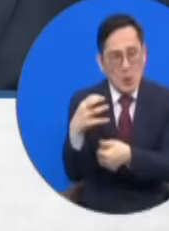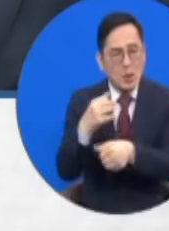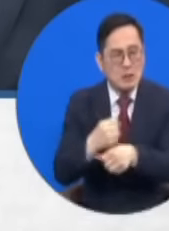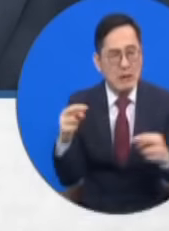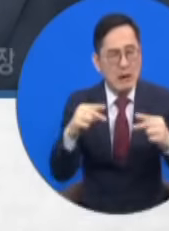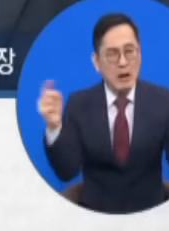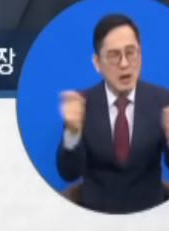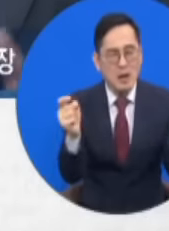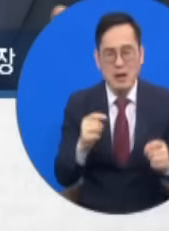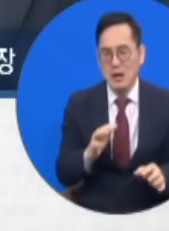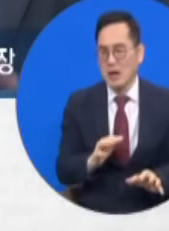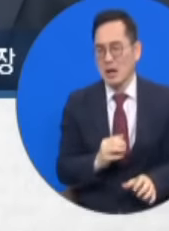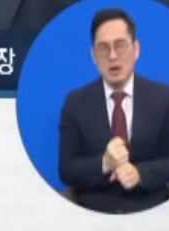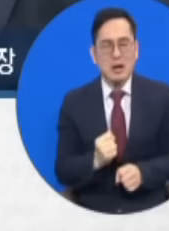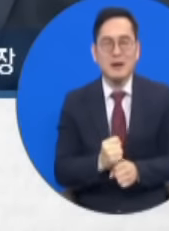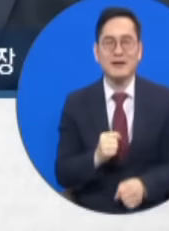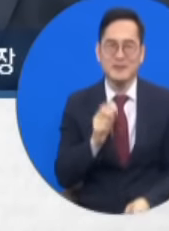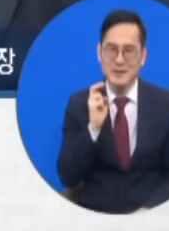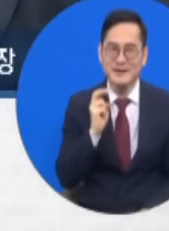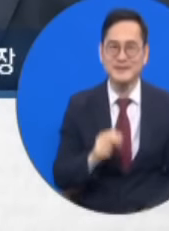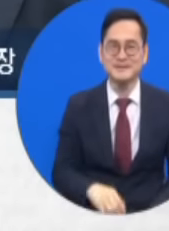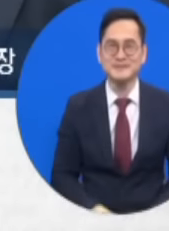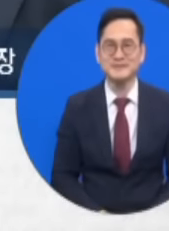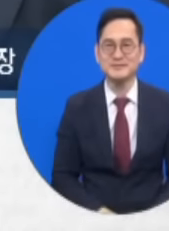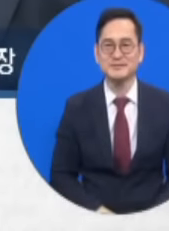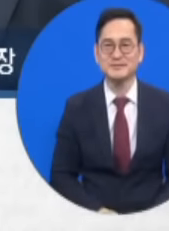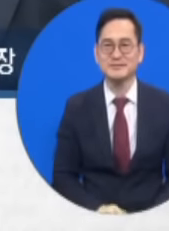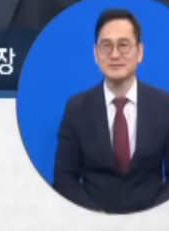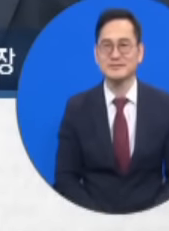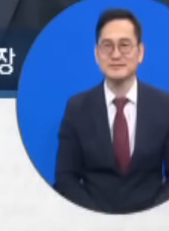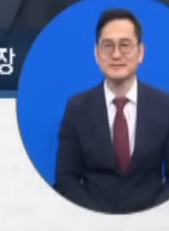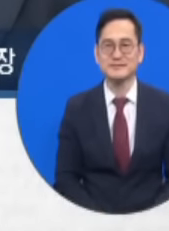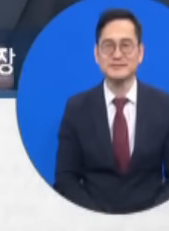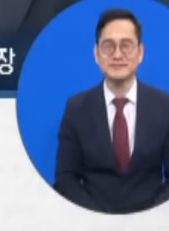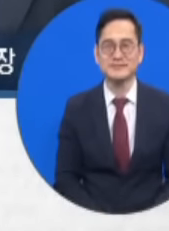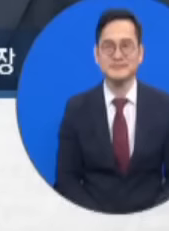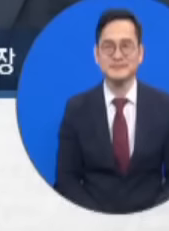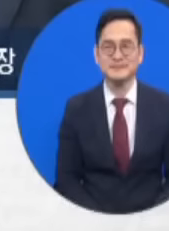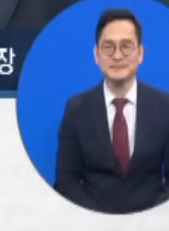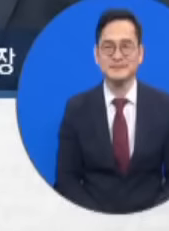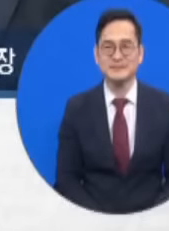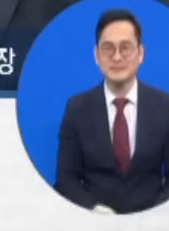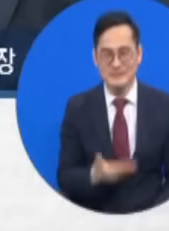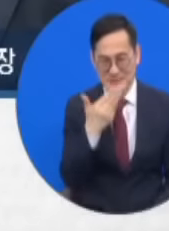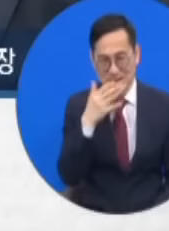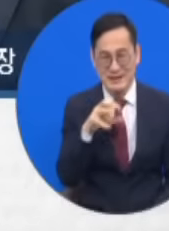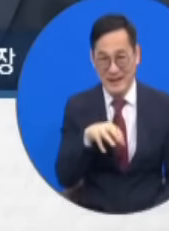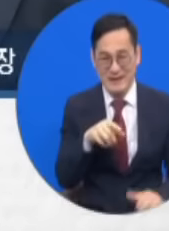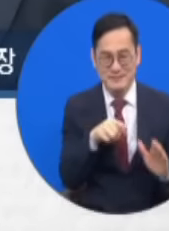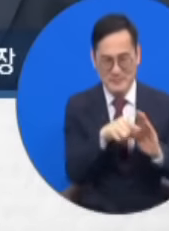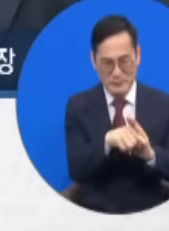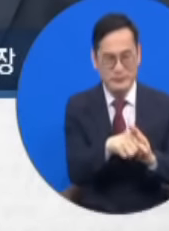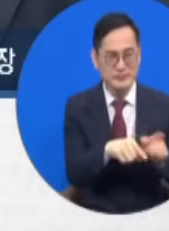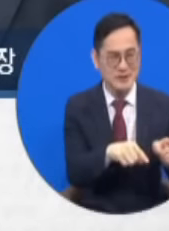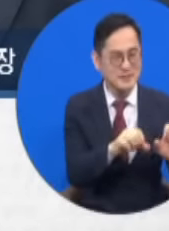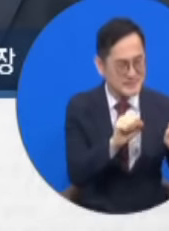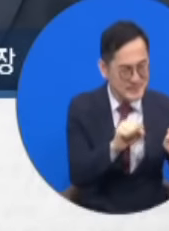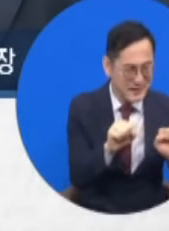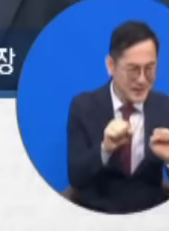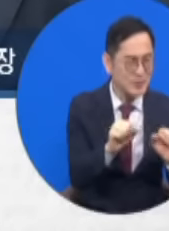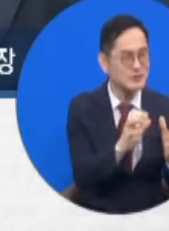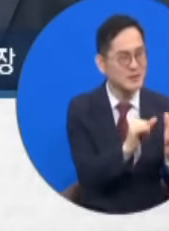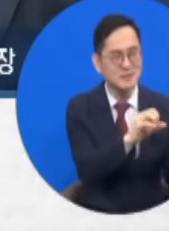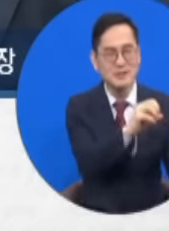유세 중에 이제 그 지역에 있는 식당을 찾아가죠. 일부러 일정 중에. 그래서 거기 식사하시는 분들하고 얘기도 나누고 뭐